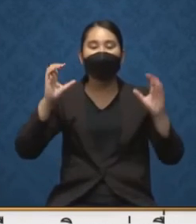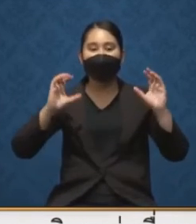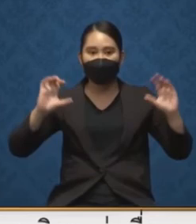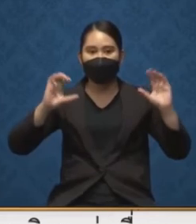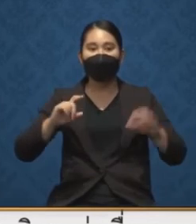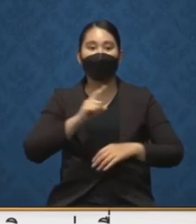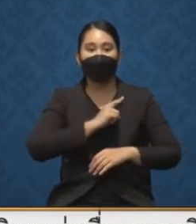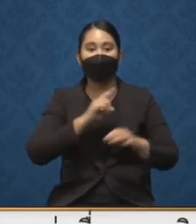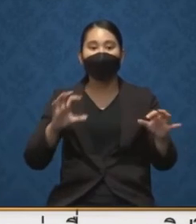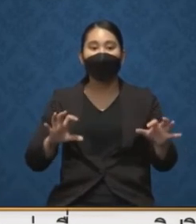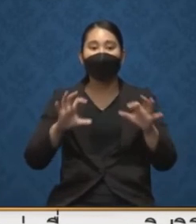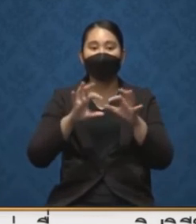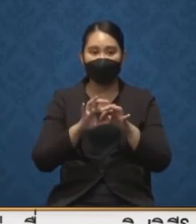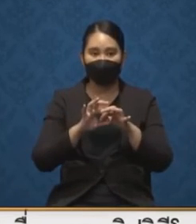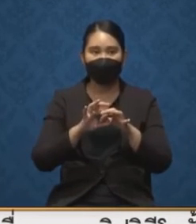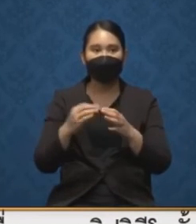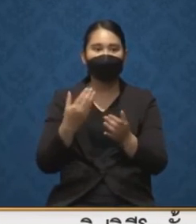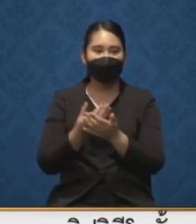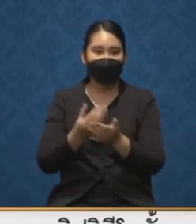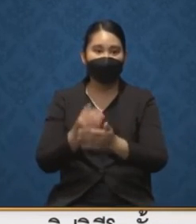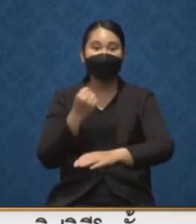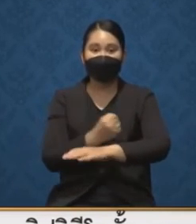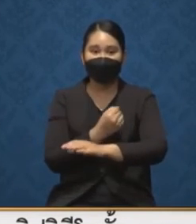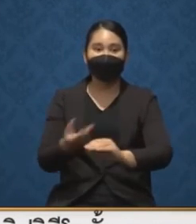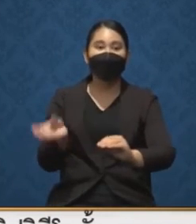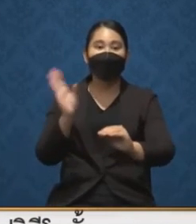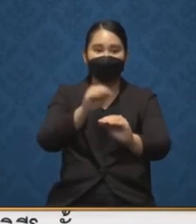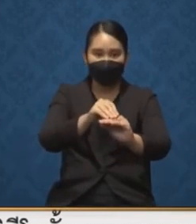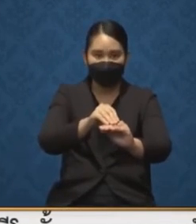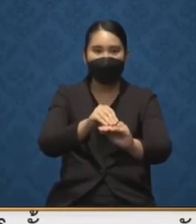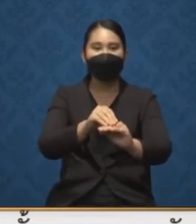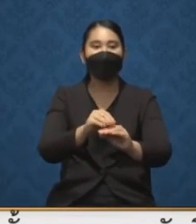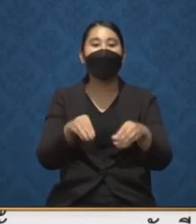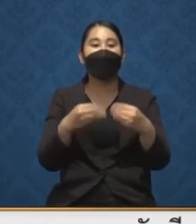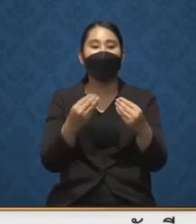งานที่เกี่ยวข้องได้เพิ่มเงินตอบแทนให้กับผู้นำศาสนาดังกล่าวครับครับ